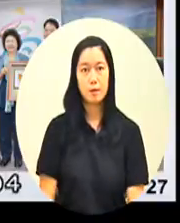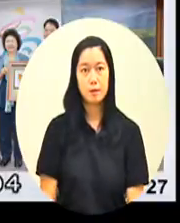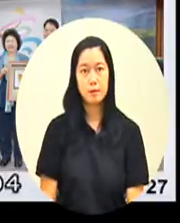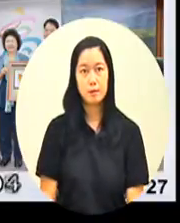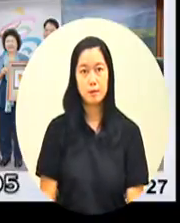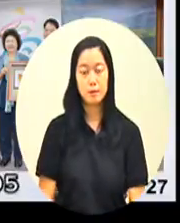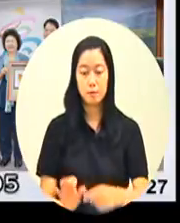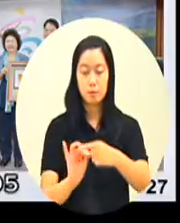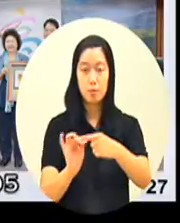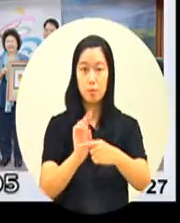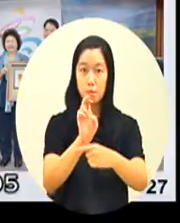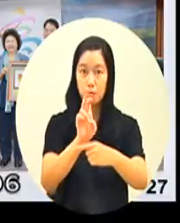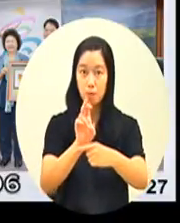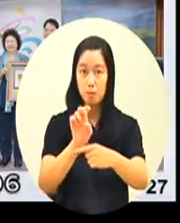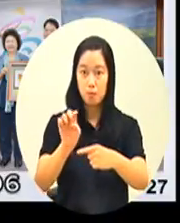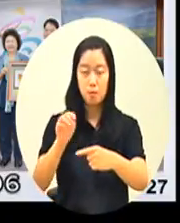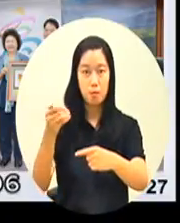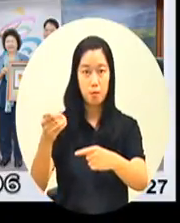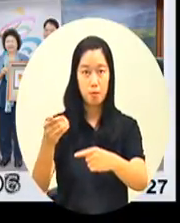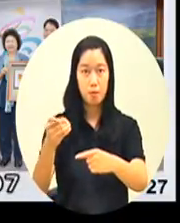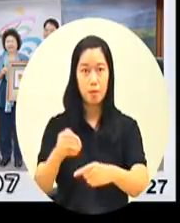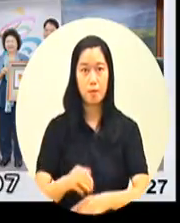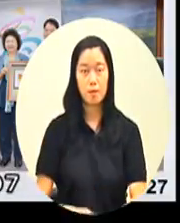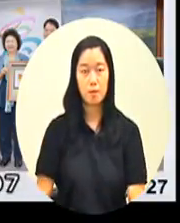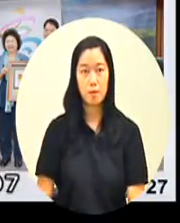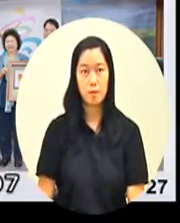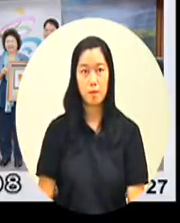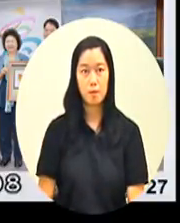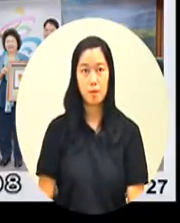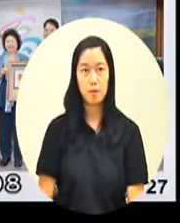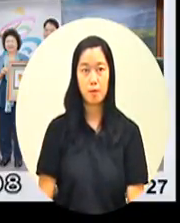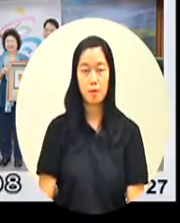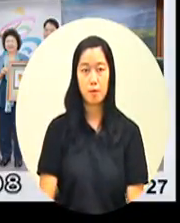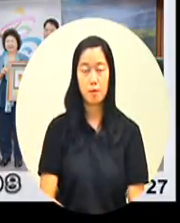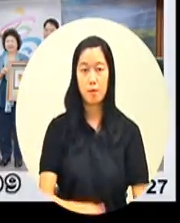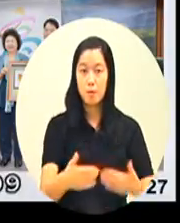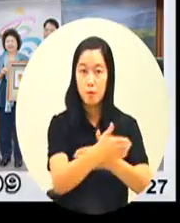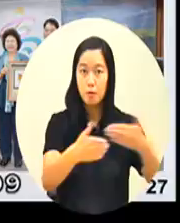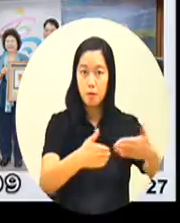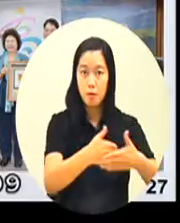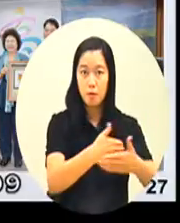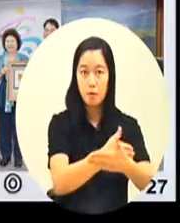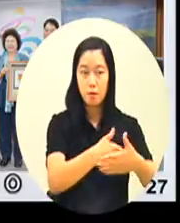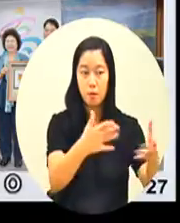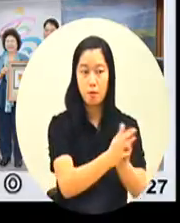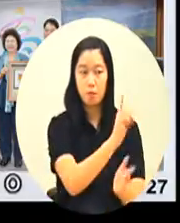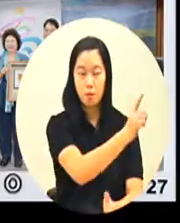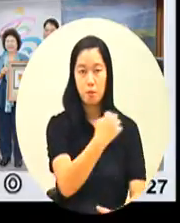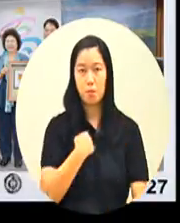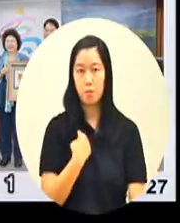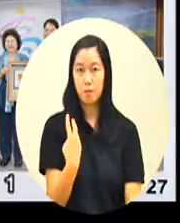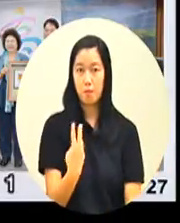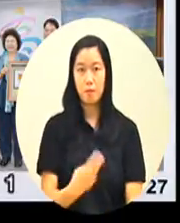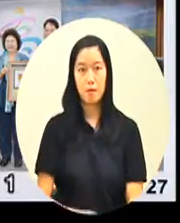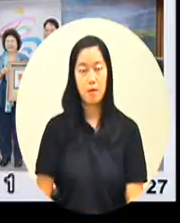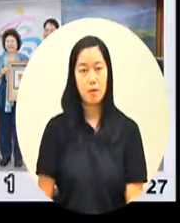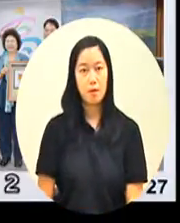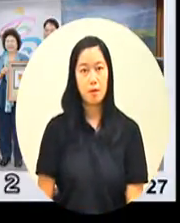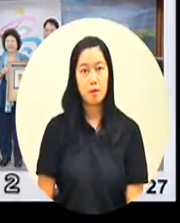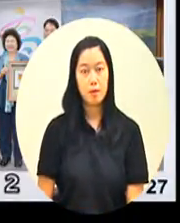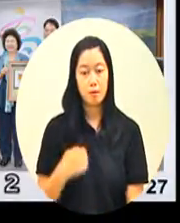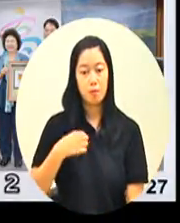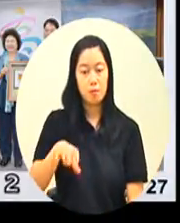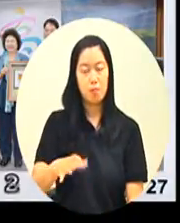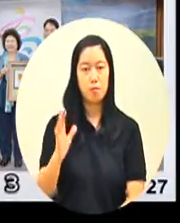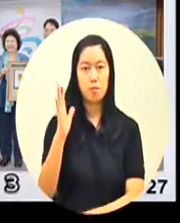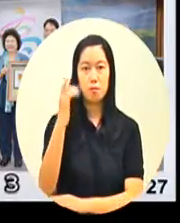是 22.9%，仅次于交通部比我们多，但是地方政府来讲，我们是地方政府的